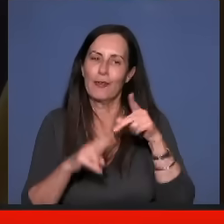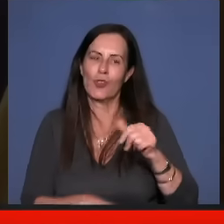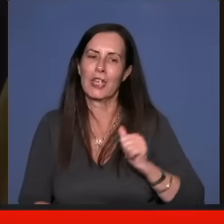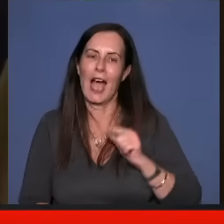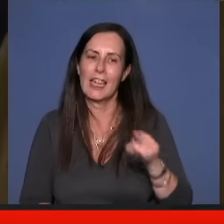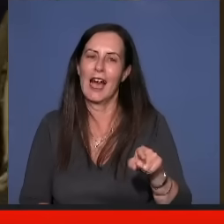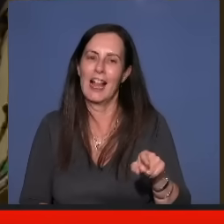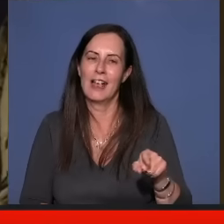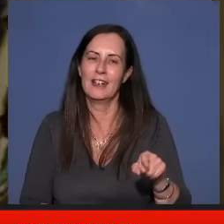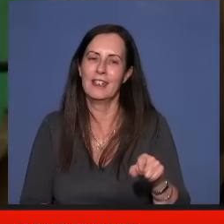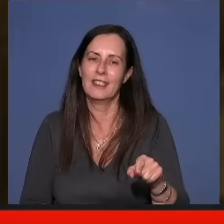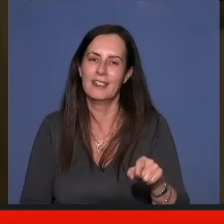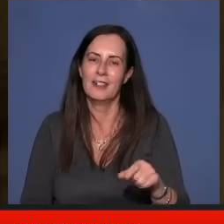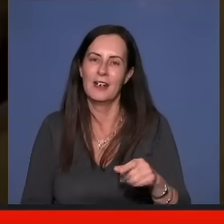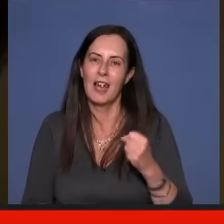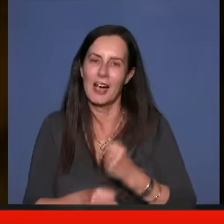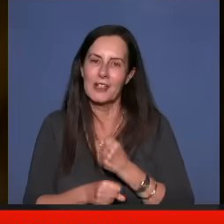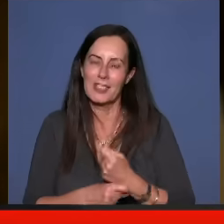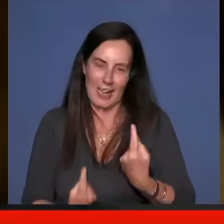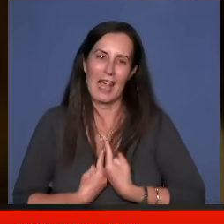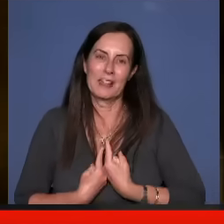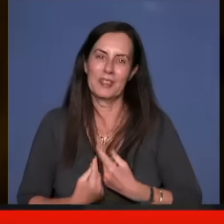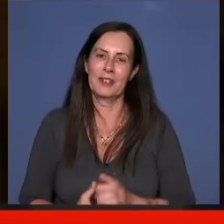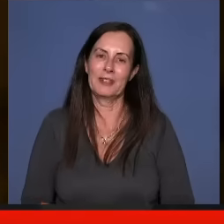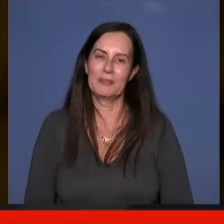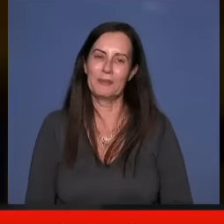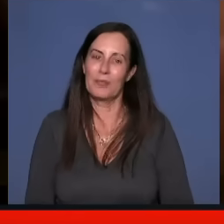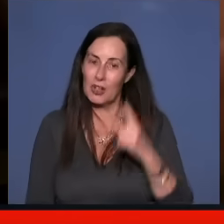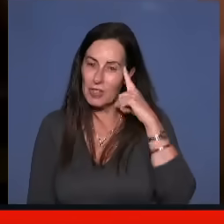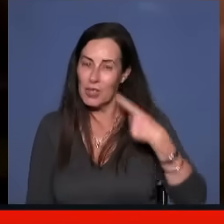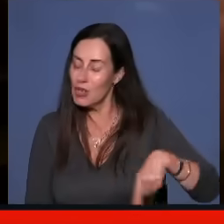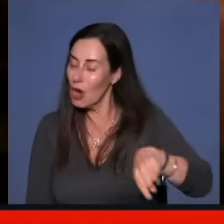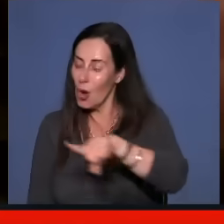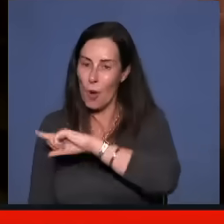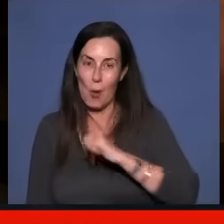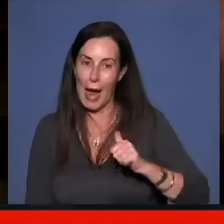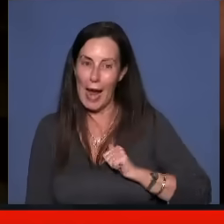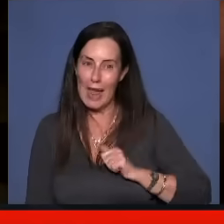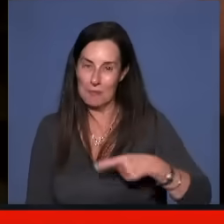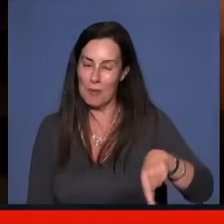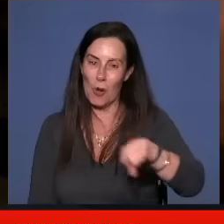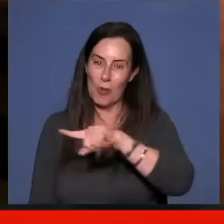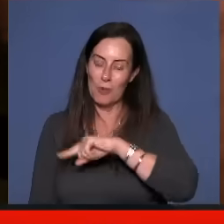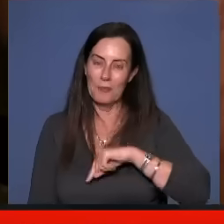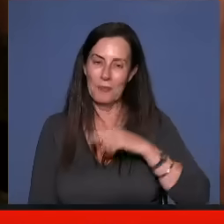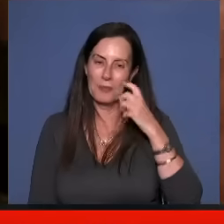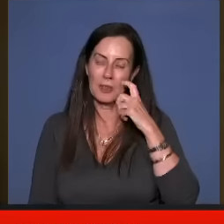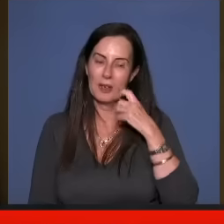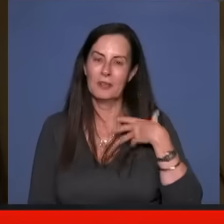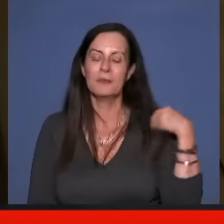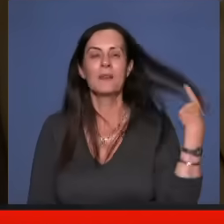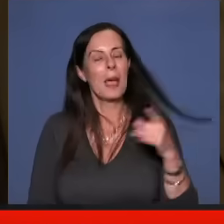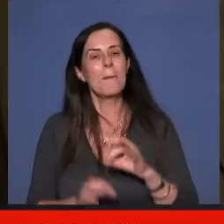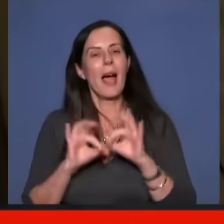כאילו, רציתי את זה בשביל עצמי. שתדע לך שהלוחמים פה כולם, הם